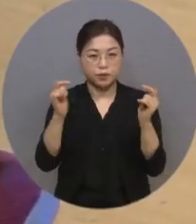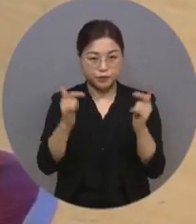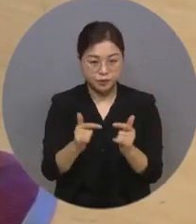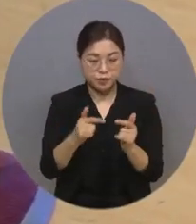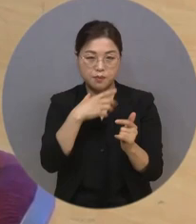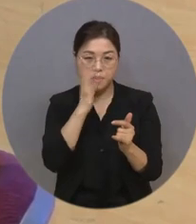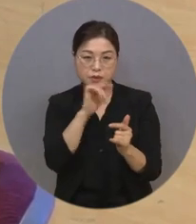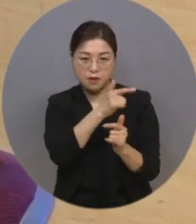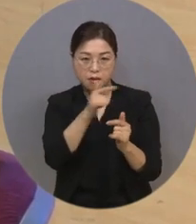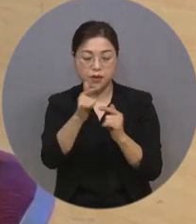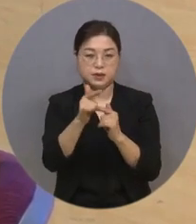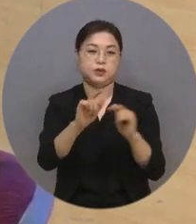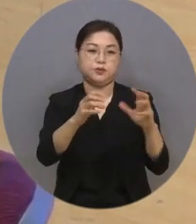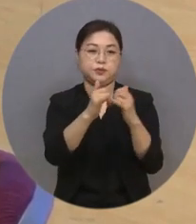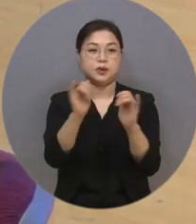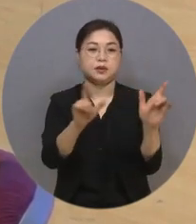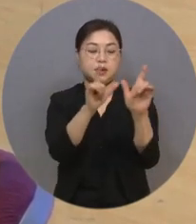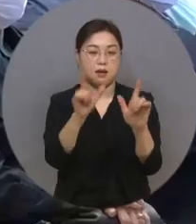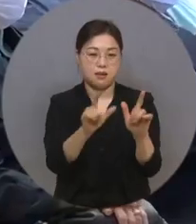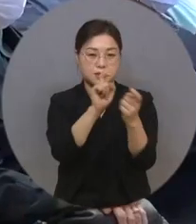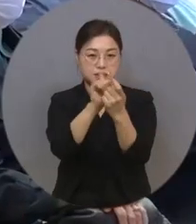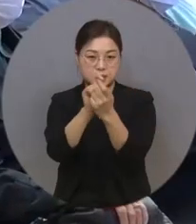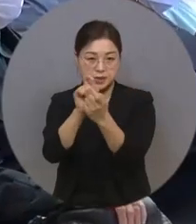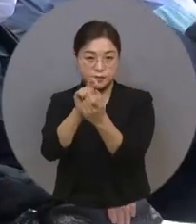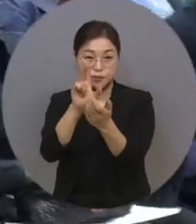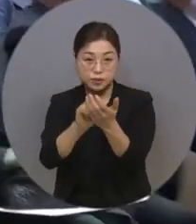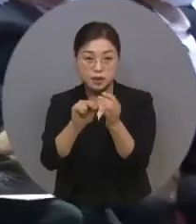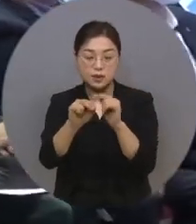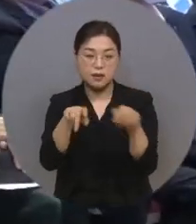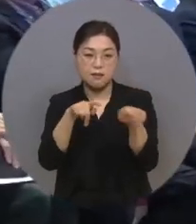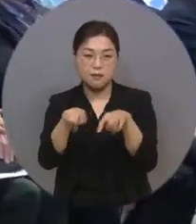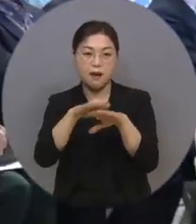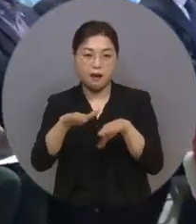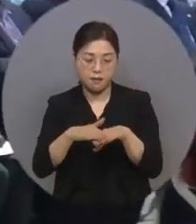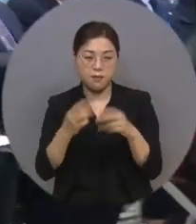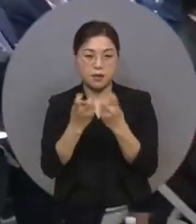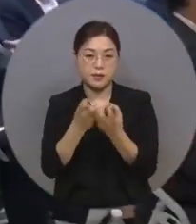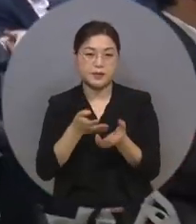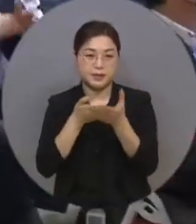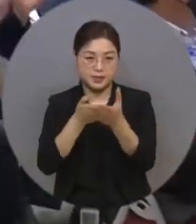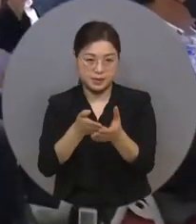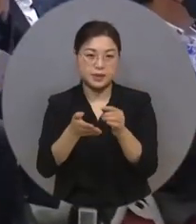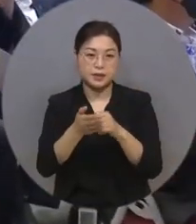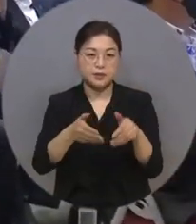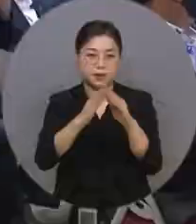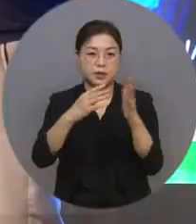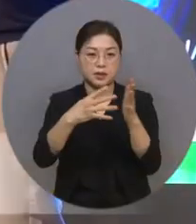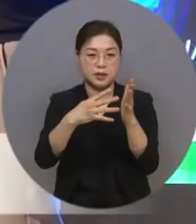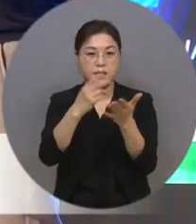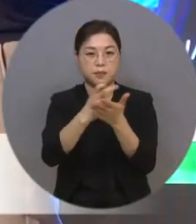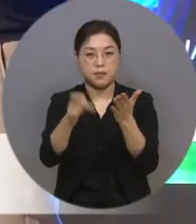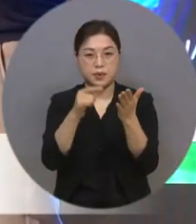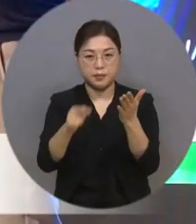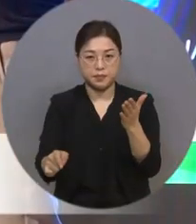고령화 등 국민 삶과 직결되는 현안에 대해 정책 대안을 제시하기 위해 설립된 사단법인입니다